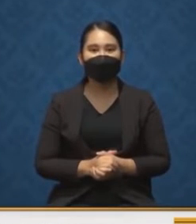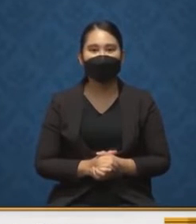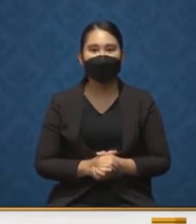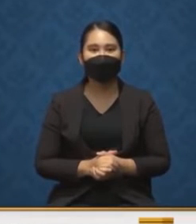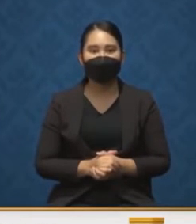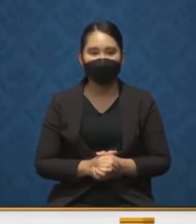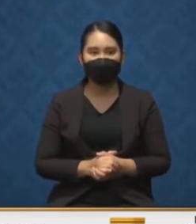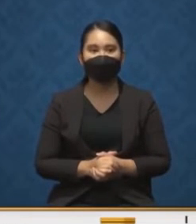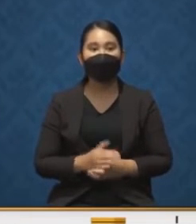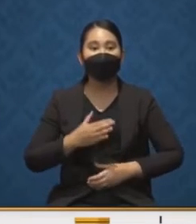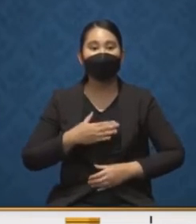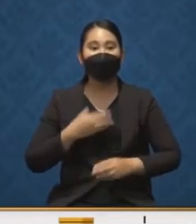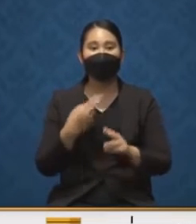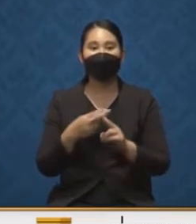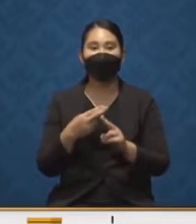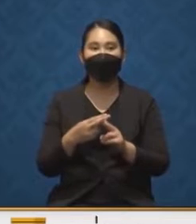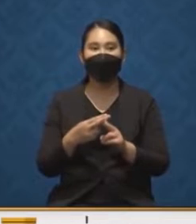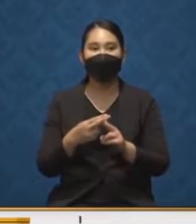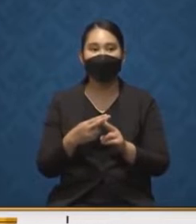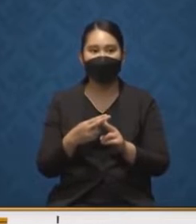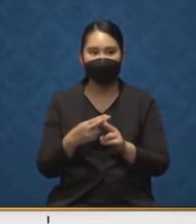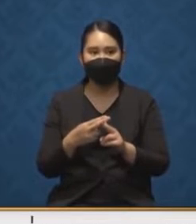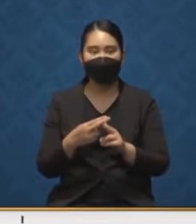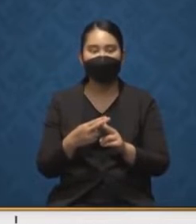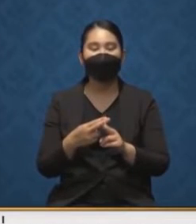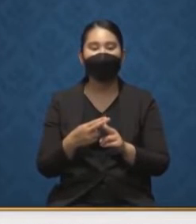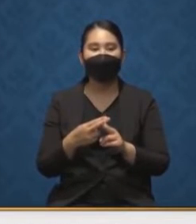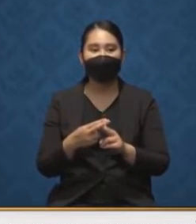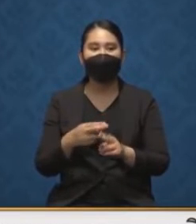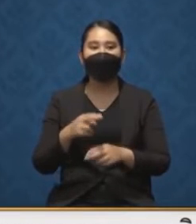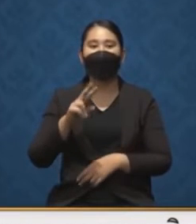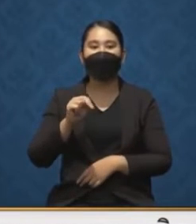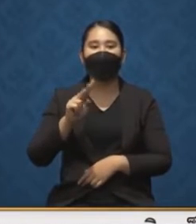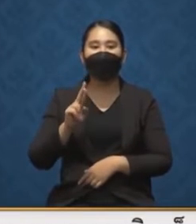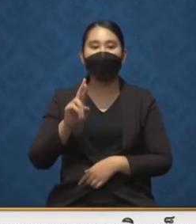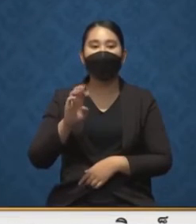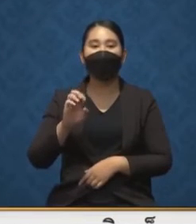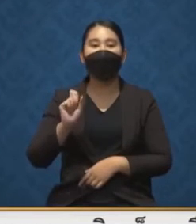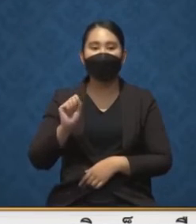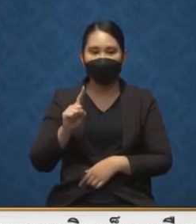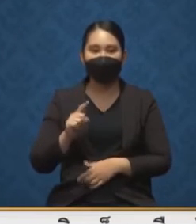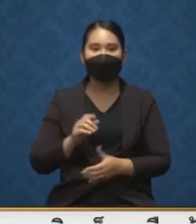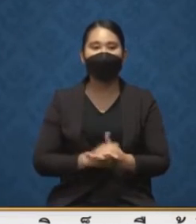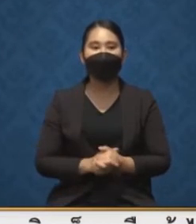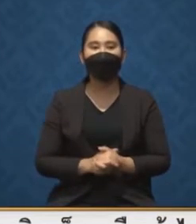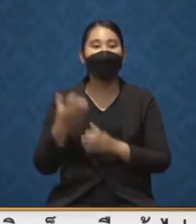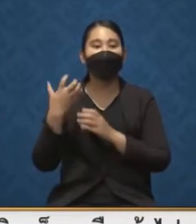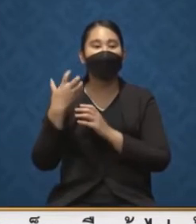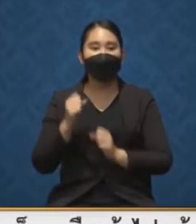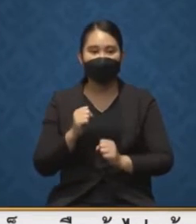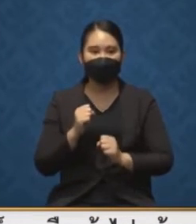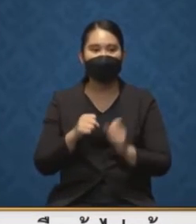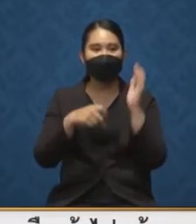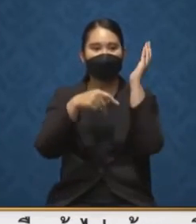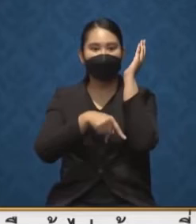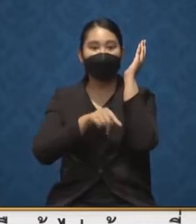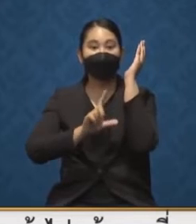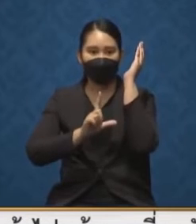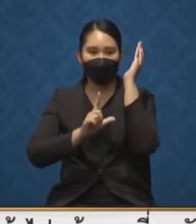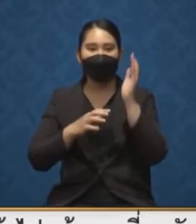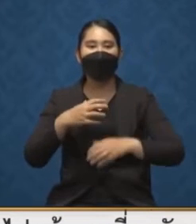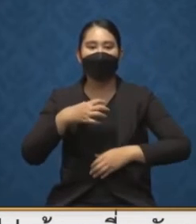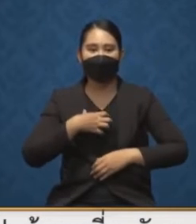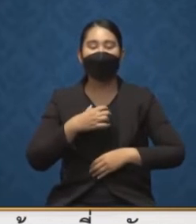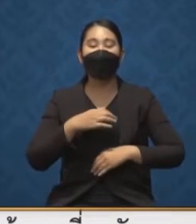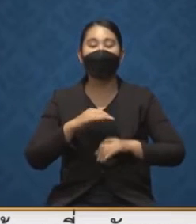ท่านประธานที่เคารพกับผมนฤทธิ์ขำนุรักษ์ประชาธิปัตย์จากจังหวัดพัทลุงหารือเรื่องแรกคือขอรัฐบาลสนับสนุนและเร่งรัดโคร